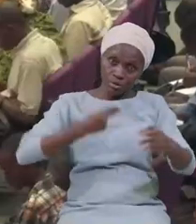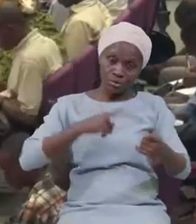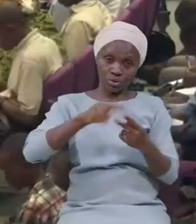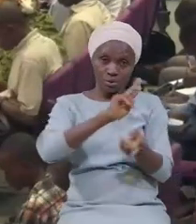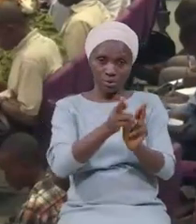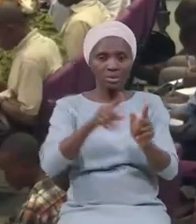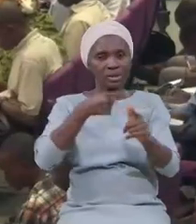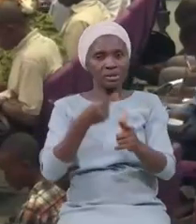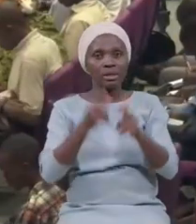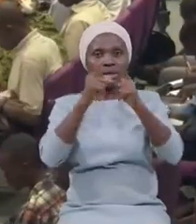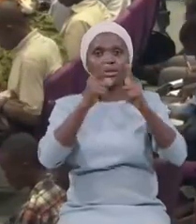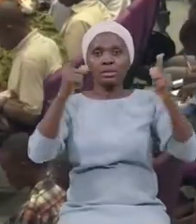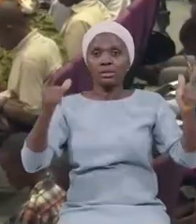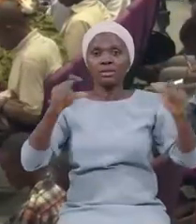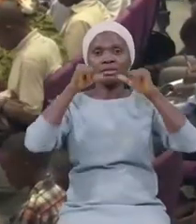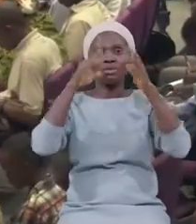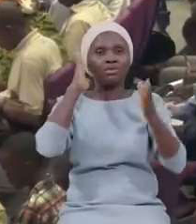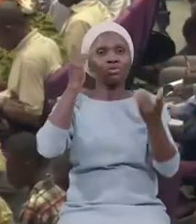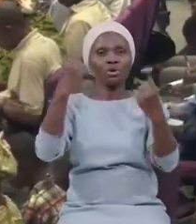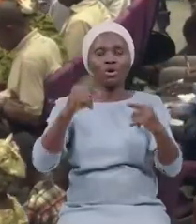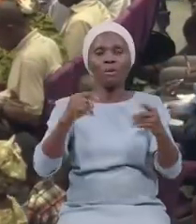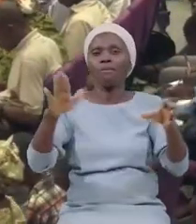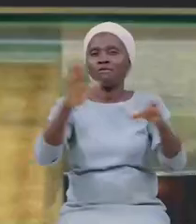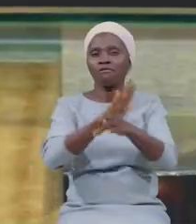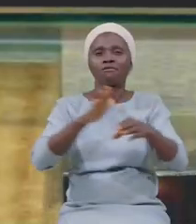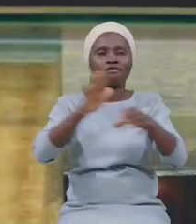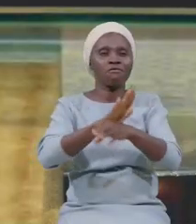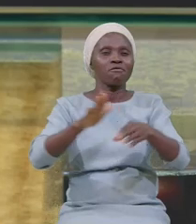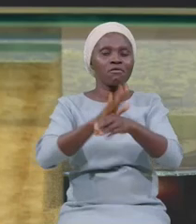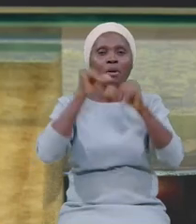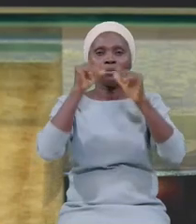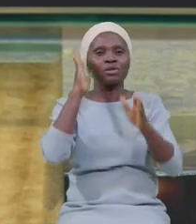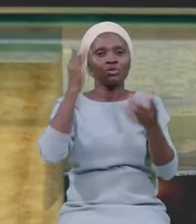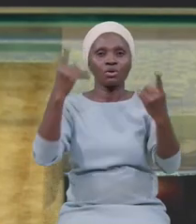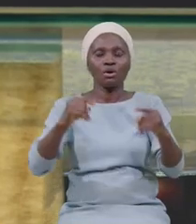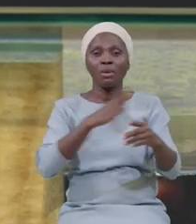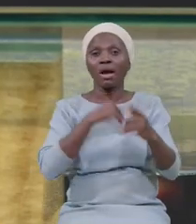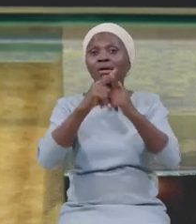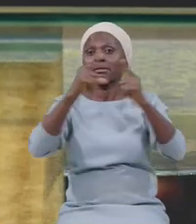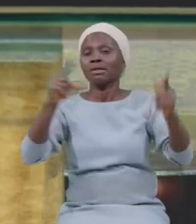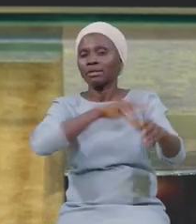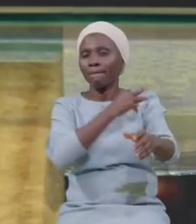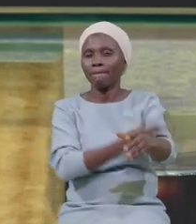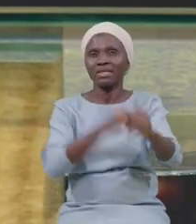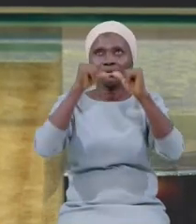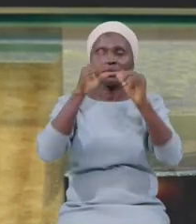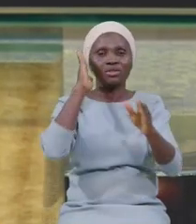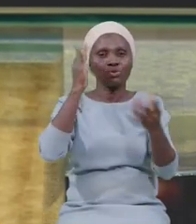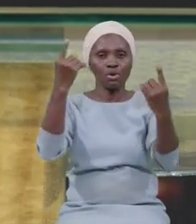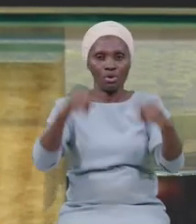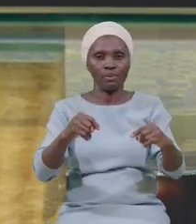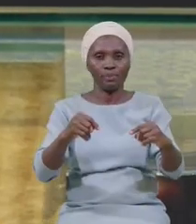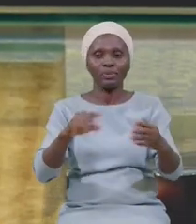grandes bénédictions vont venir, des bénédictions débordantes vont venir, de grandes puissantes bénédictions vont venir. Numéro